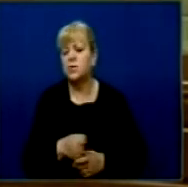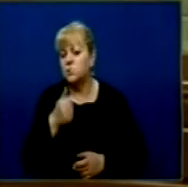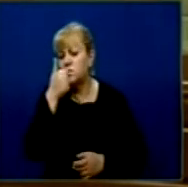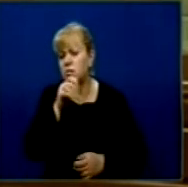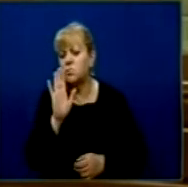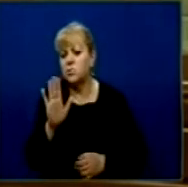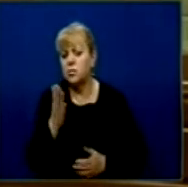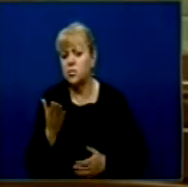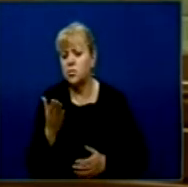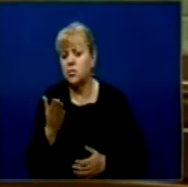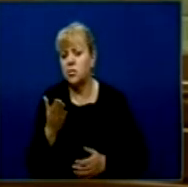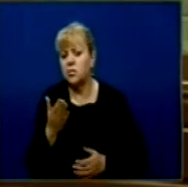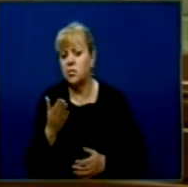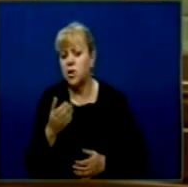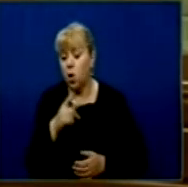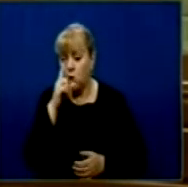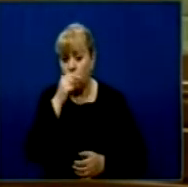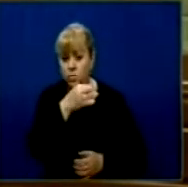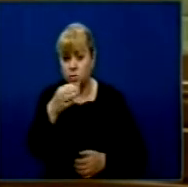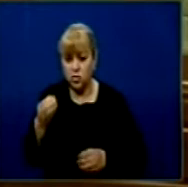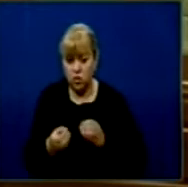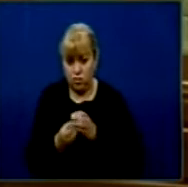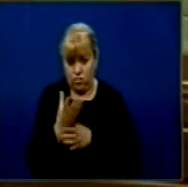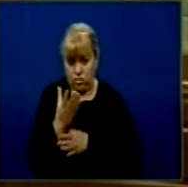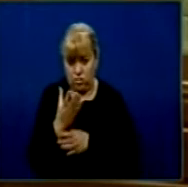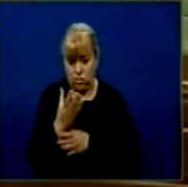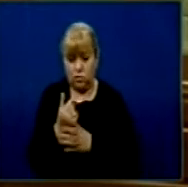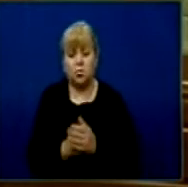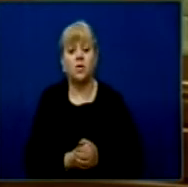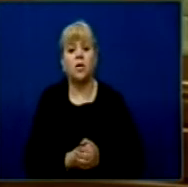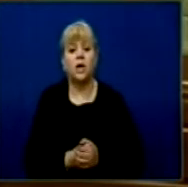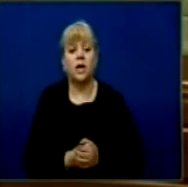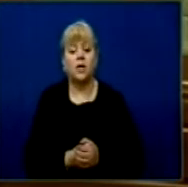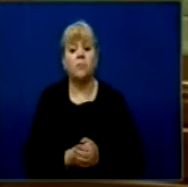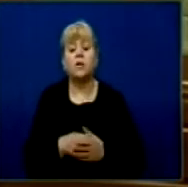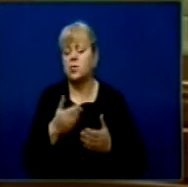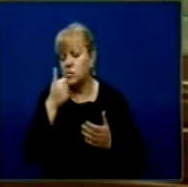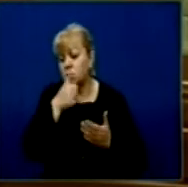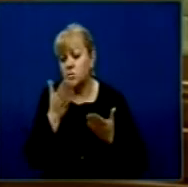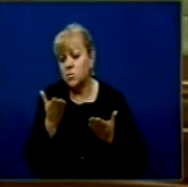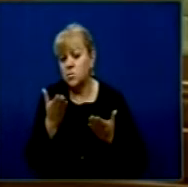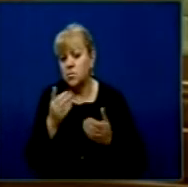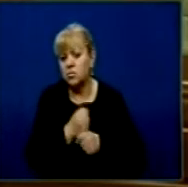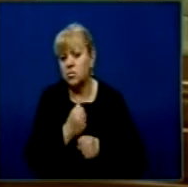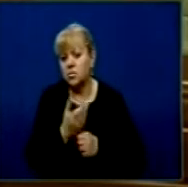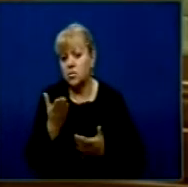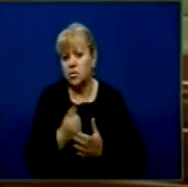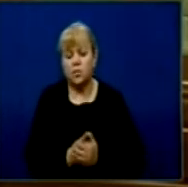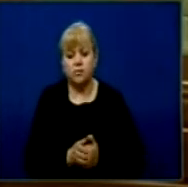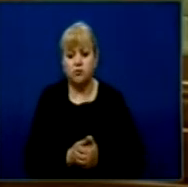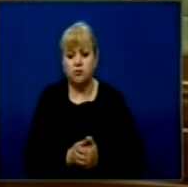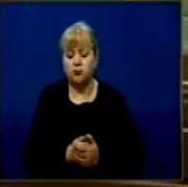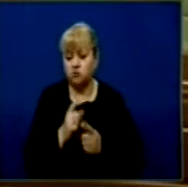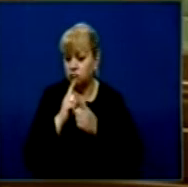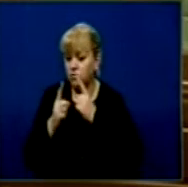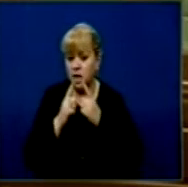ju? Me qenë se komunat po e zhvilloj kanë apo po e rëndoj kanë ekonominë e vendit, çka bëni ju? Përveç që shkojnë negociata me